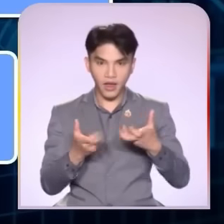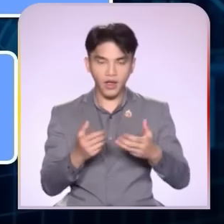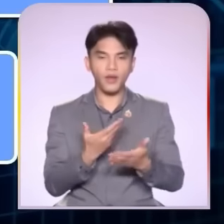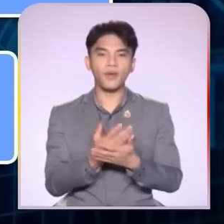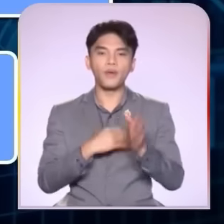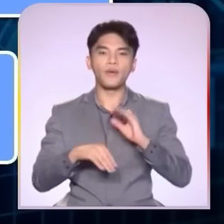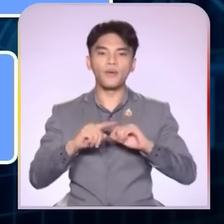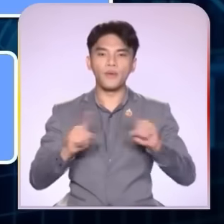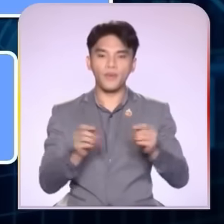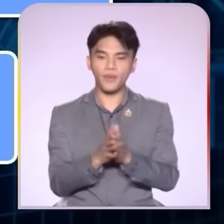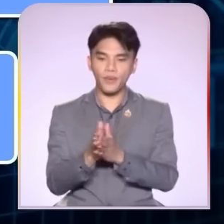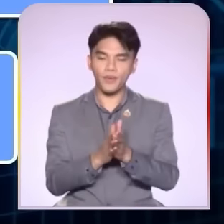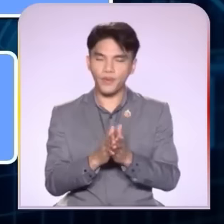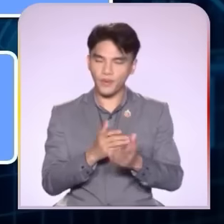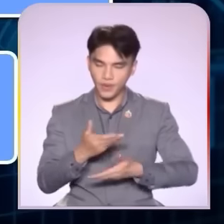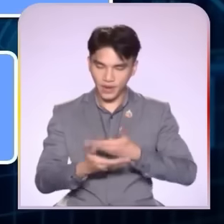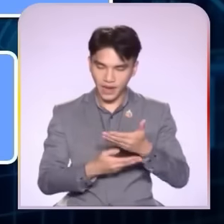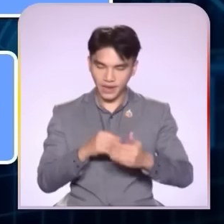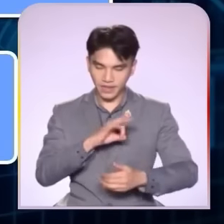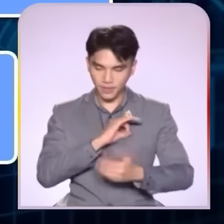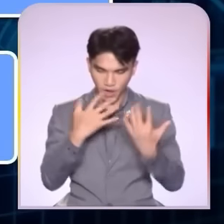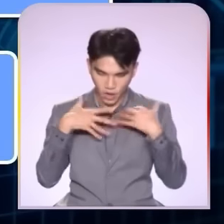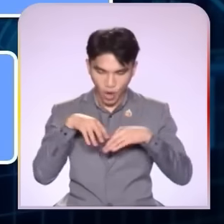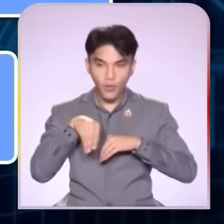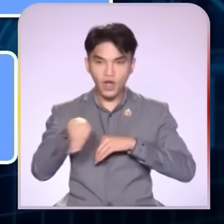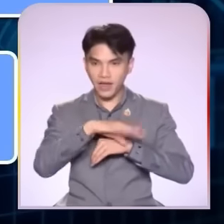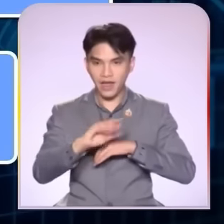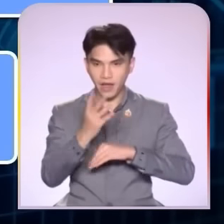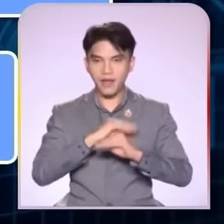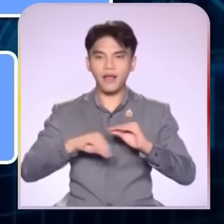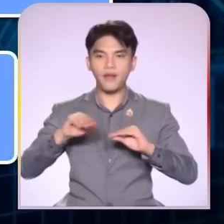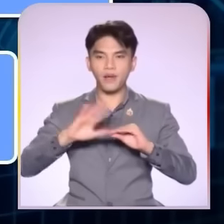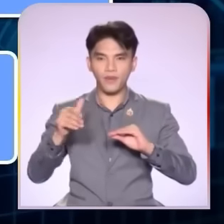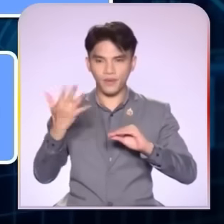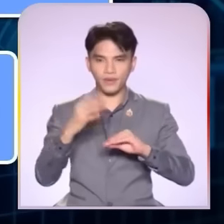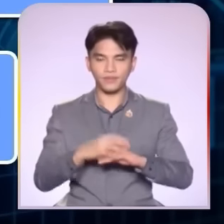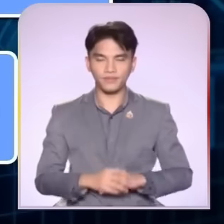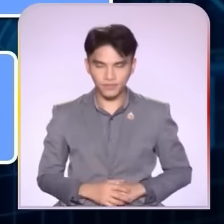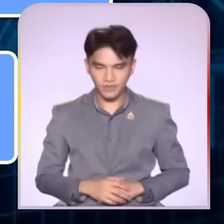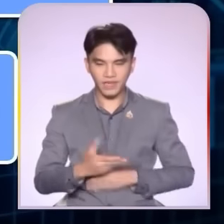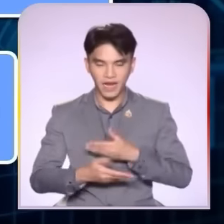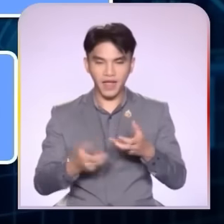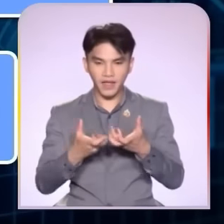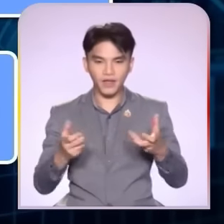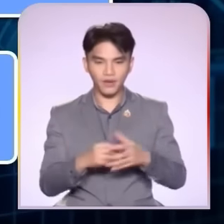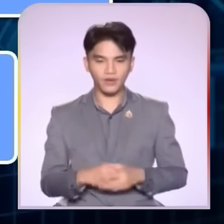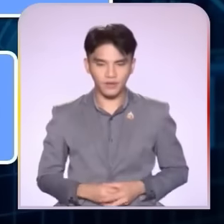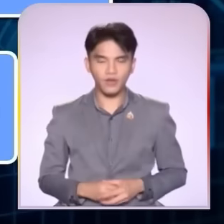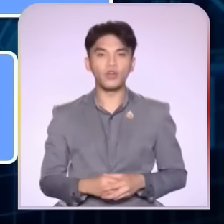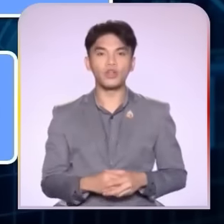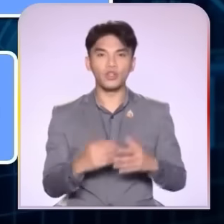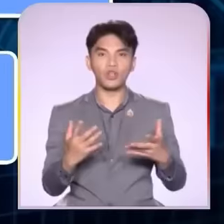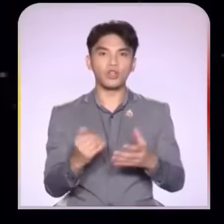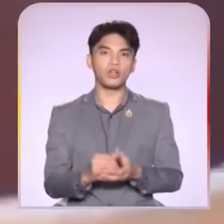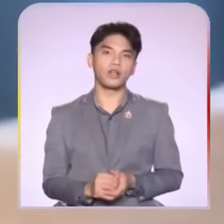ร้างรายได้แต่แชร์ลูกโซ่จะเน้นการหาสมาชิกร่วมเครือข่ายให้มากที่สุดมากกว่าการขายสินค้าบางทีเผล